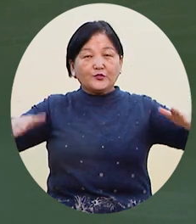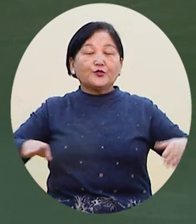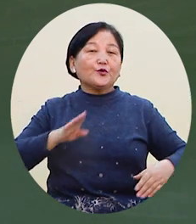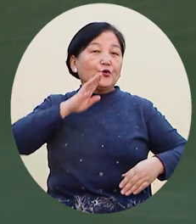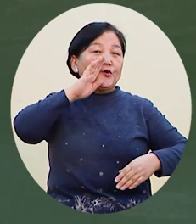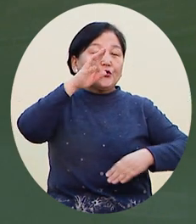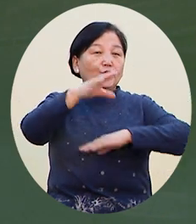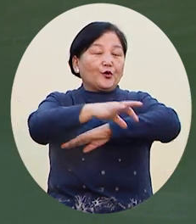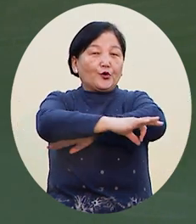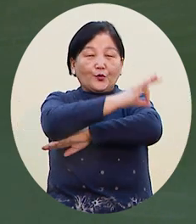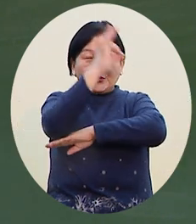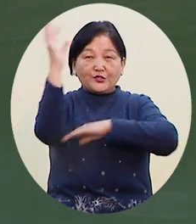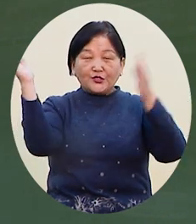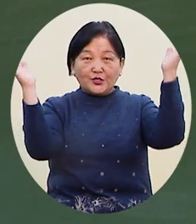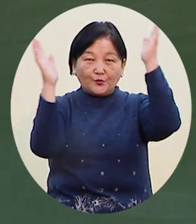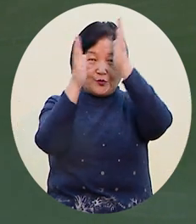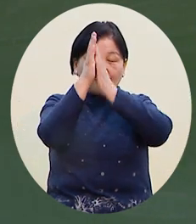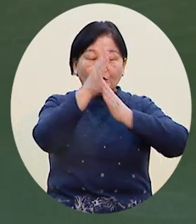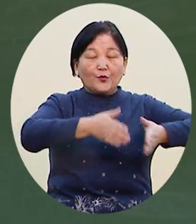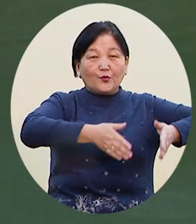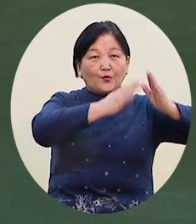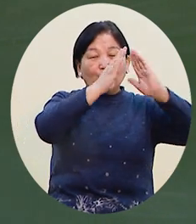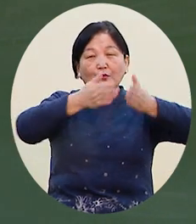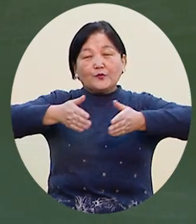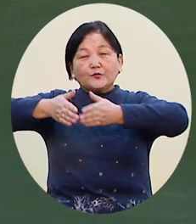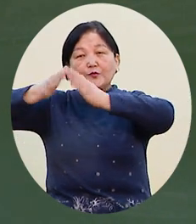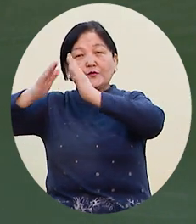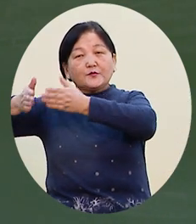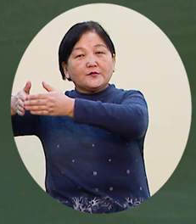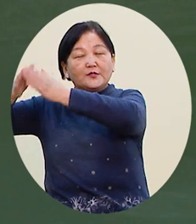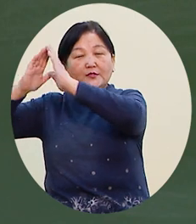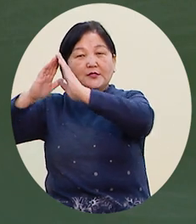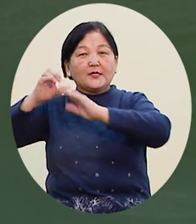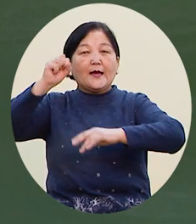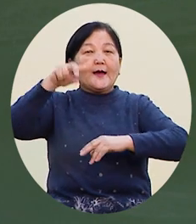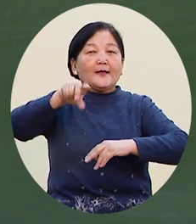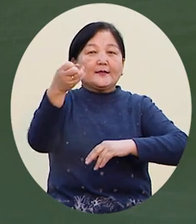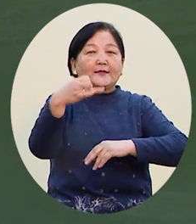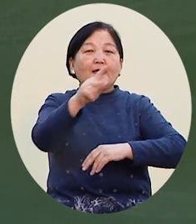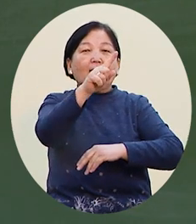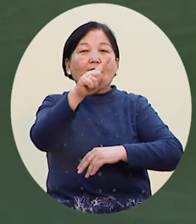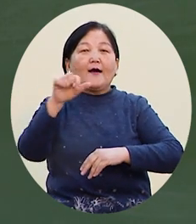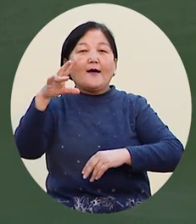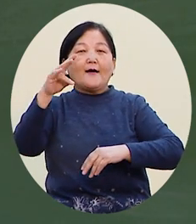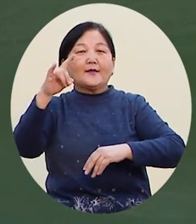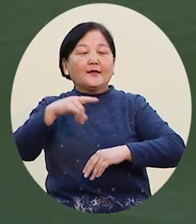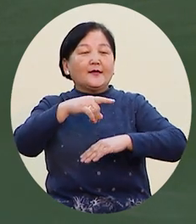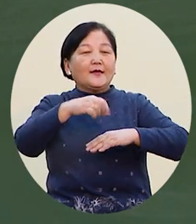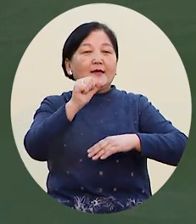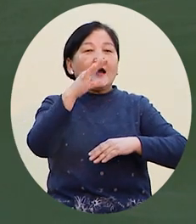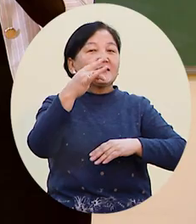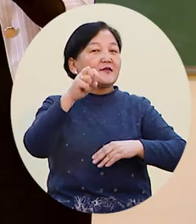буданд үүл үүл уулсан золгож учир нэг нэг шивнэлтсэн алтай хааны архан бий асал тайрах